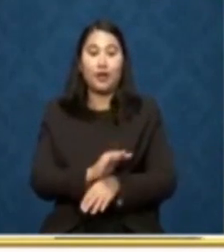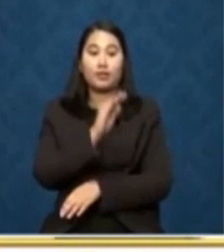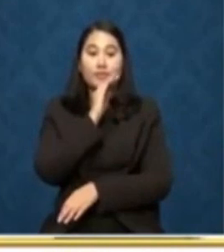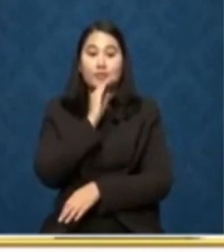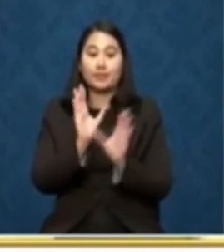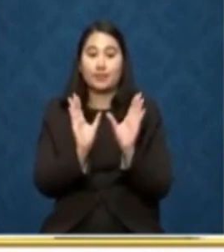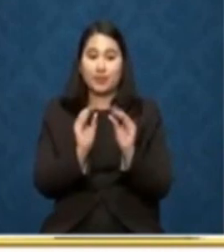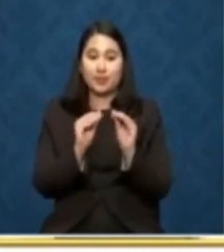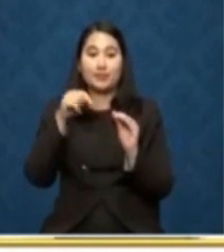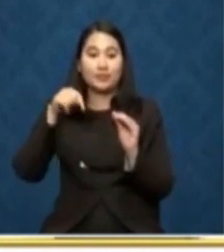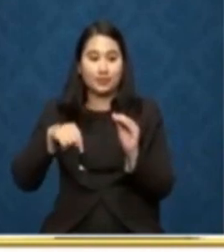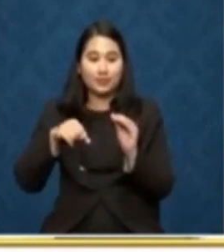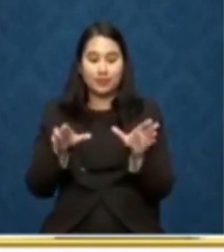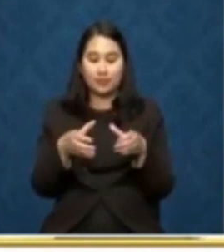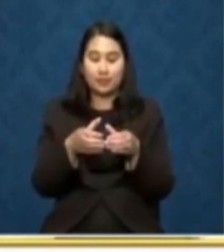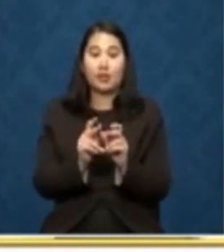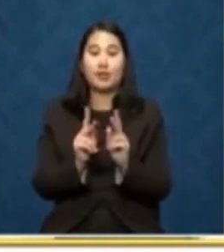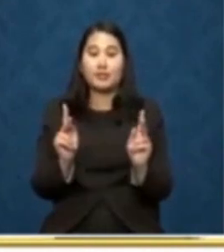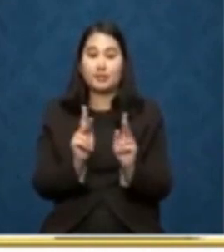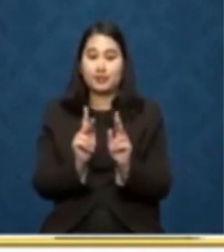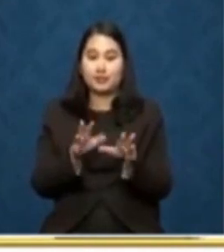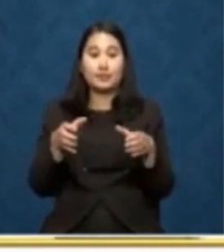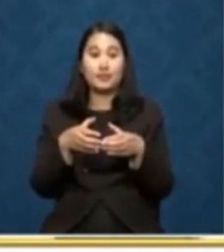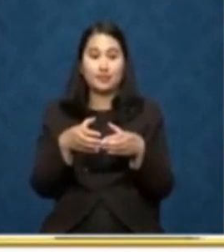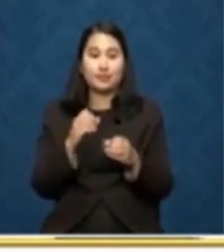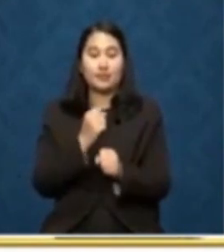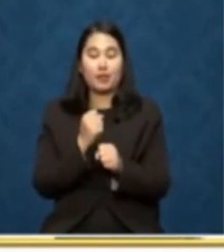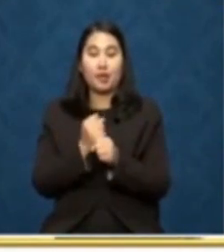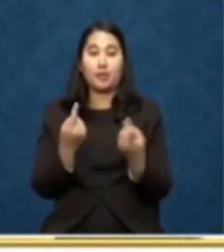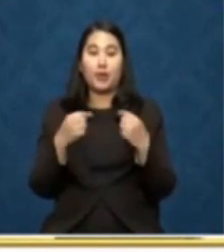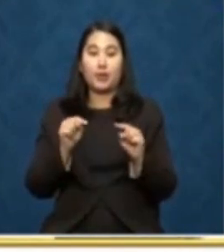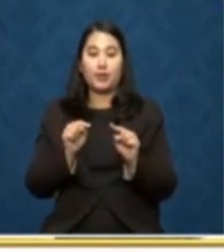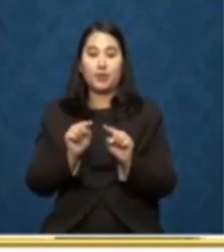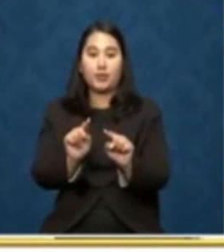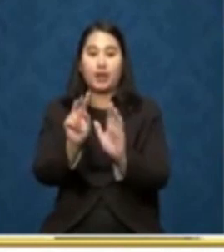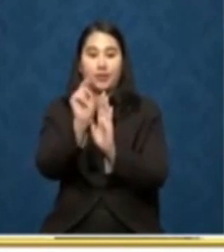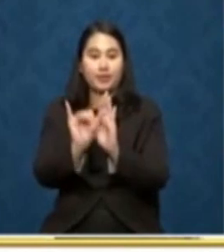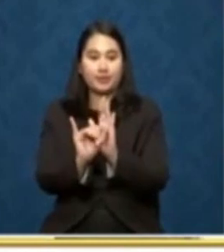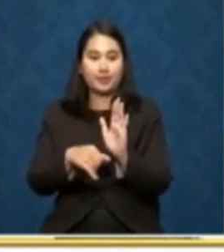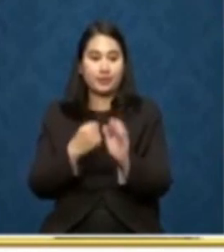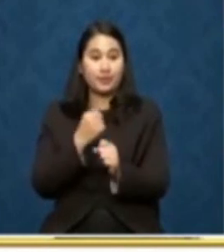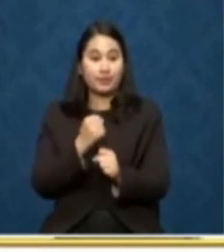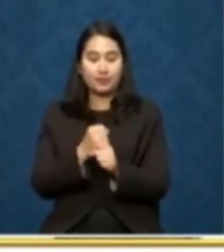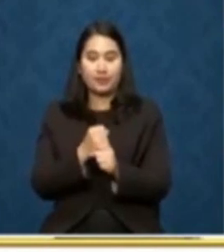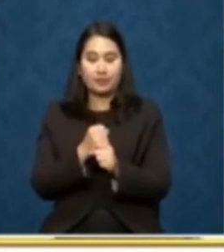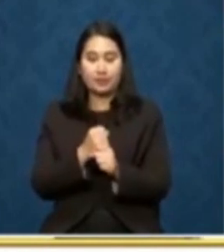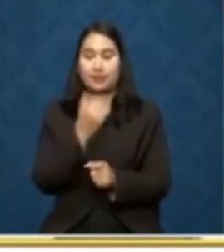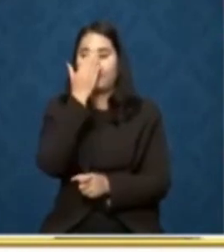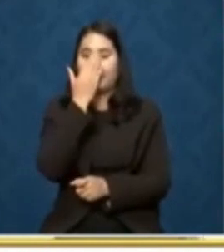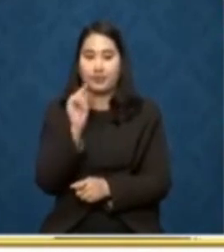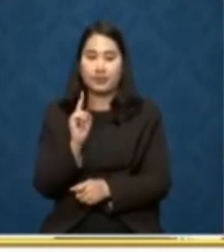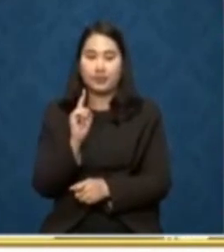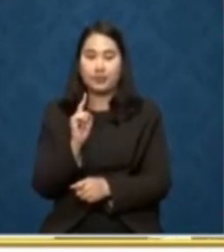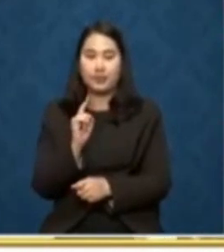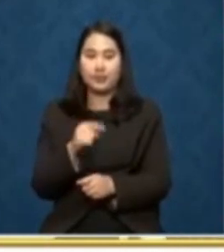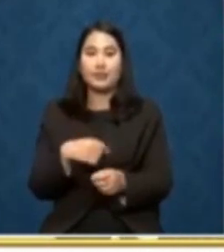ถารัฐษภาแหงนี้มีการมาธีการที่เดินคู่ไปกับการยเยนยบายของฝ่ายบริหารเพระ